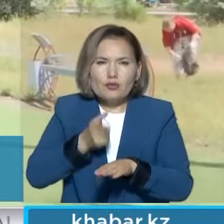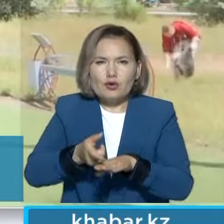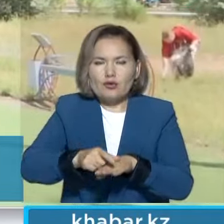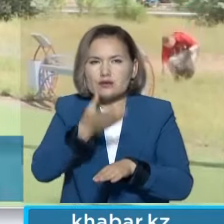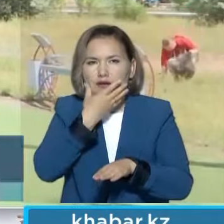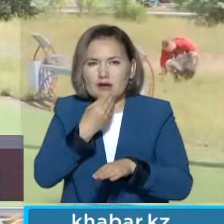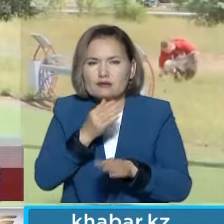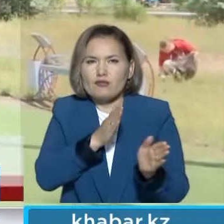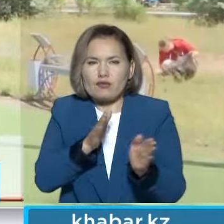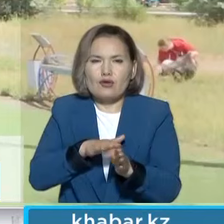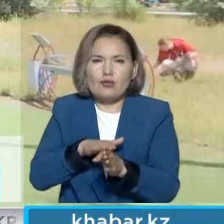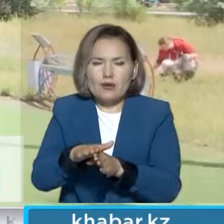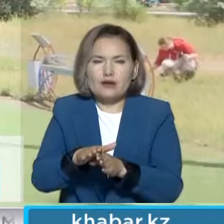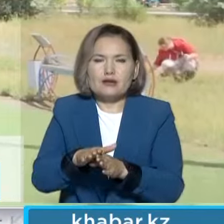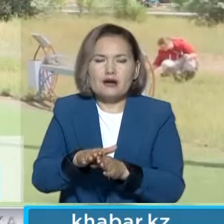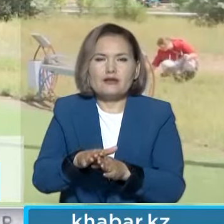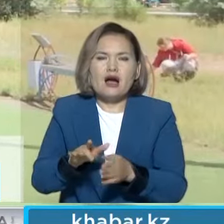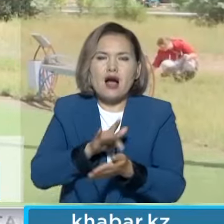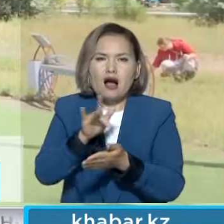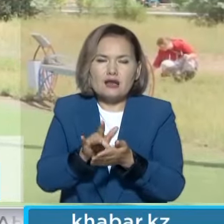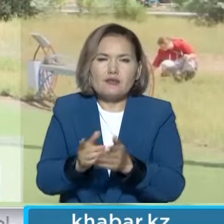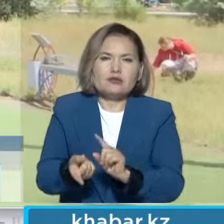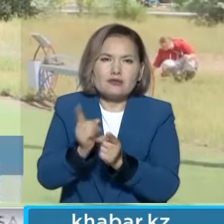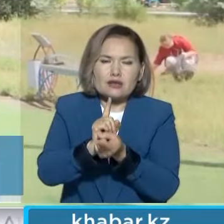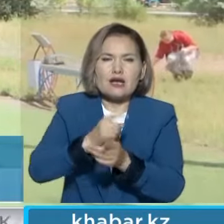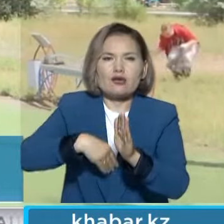субботникте. Теміртау таламыз таза болады,